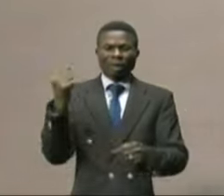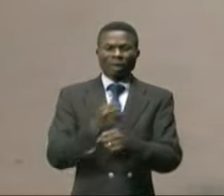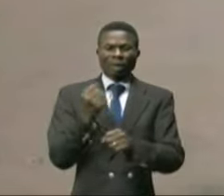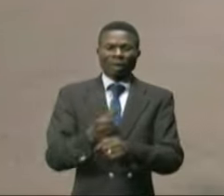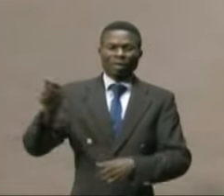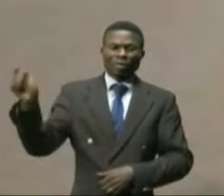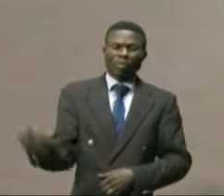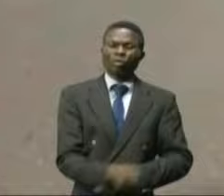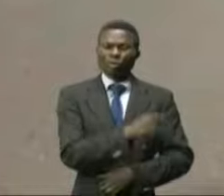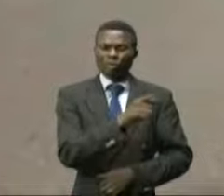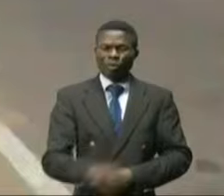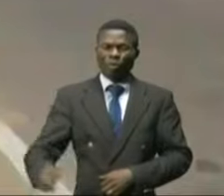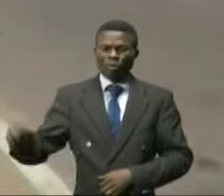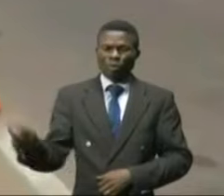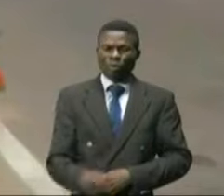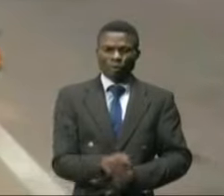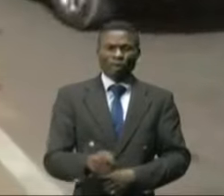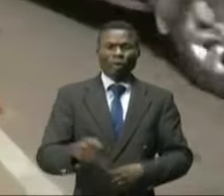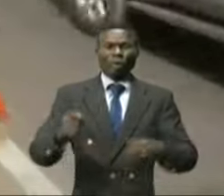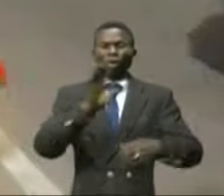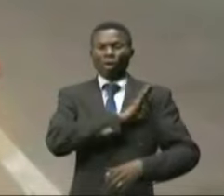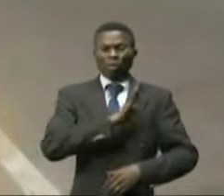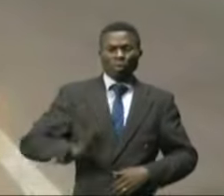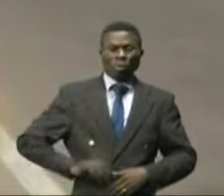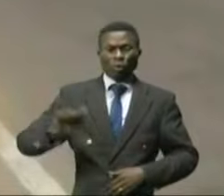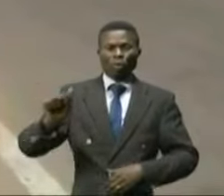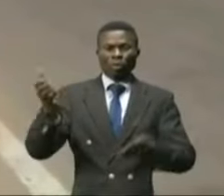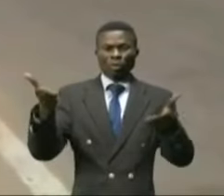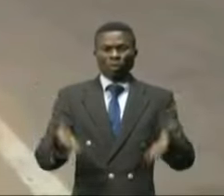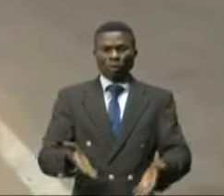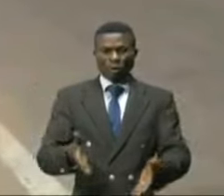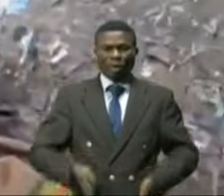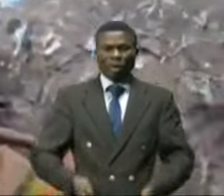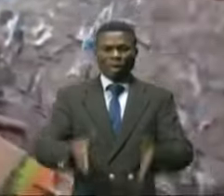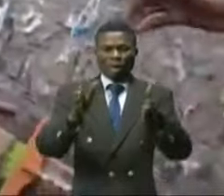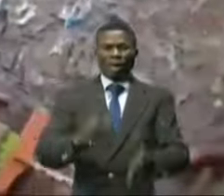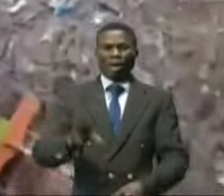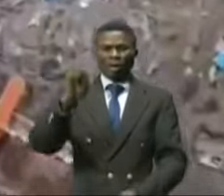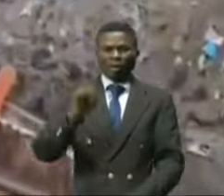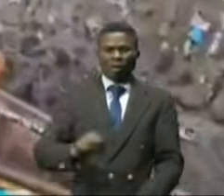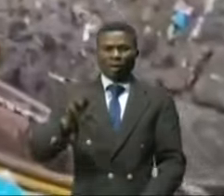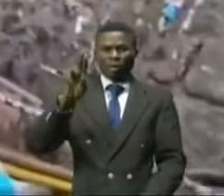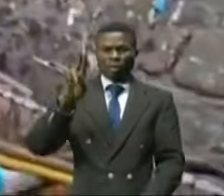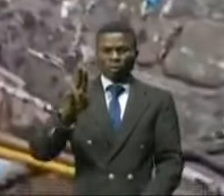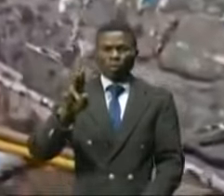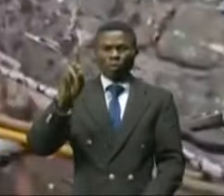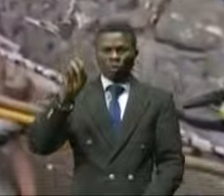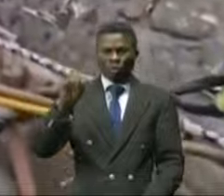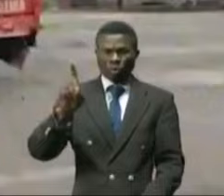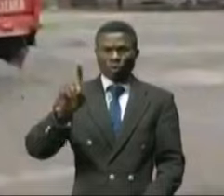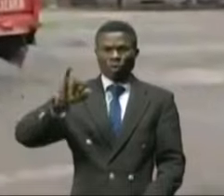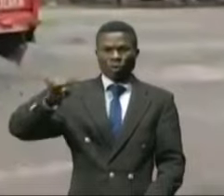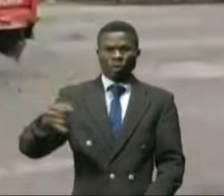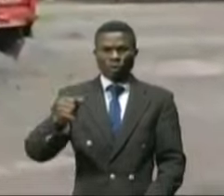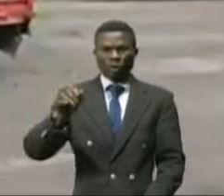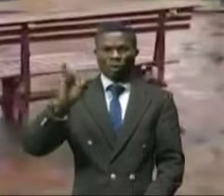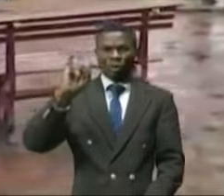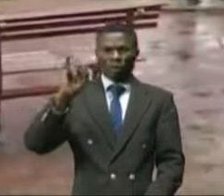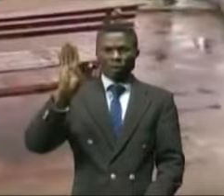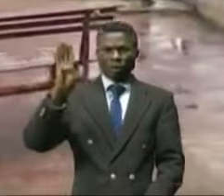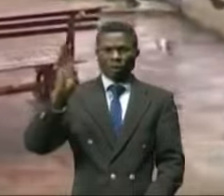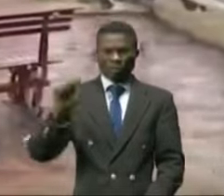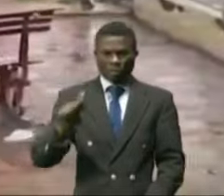opération d'assainissement pilotée par l'autorité municipale. Dès l'avenue Moudjiba, rond-point magasin, en passant par les